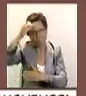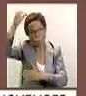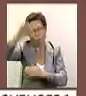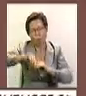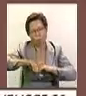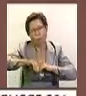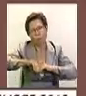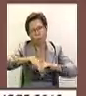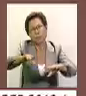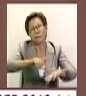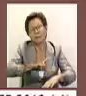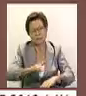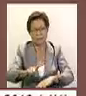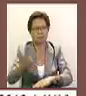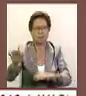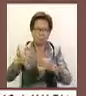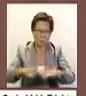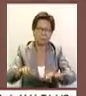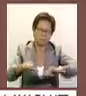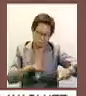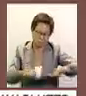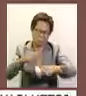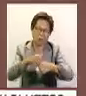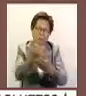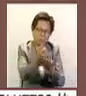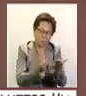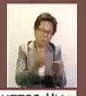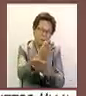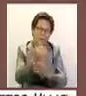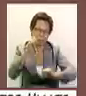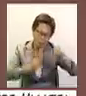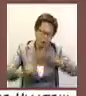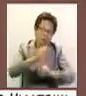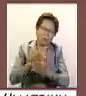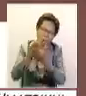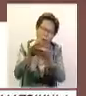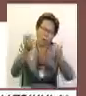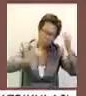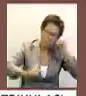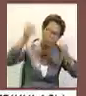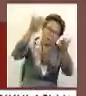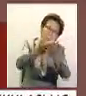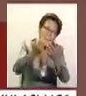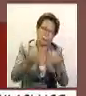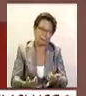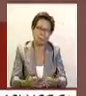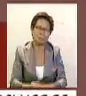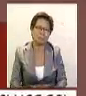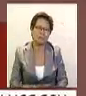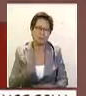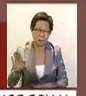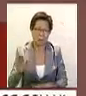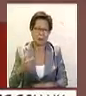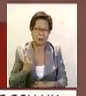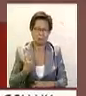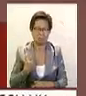dakwah. Menurutnya, beliau masih lagi aktif dalam bidang seni serta masih menua tawaran berlakon sehingga hari ini. Beliau turut